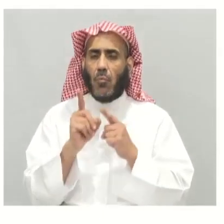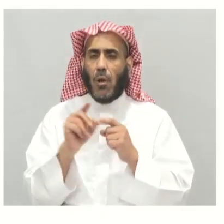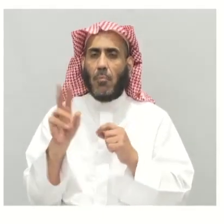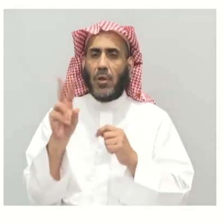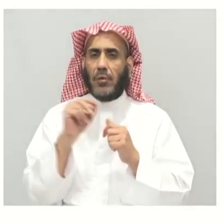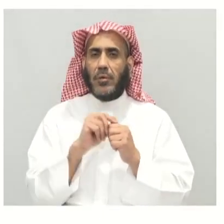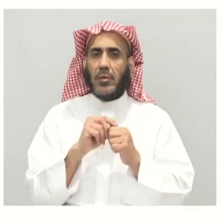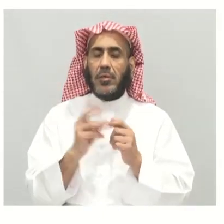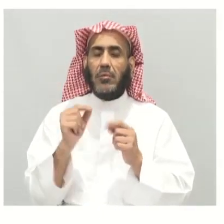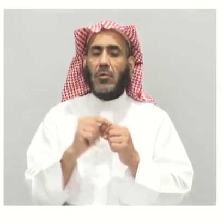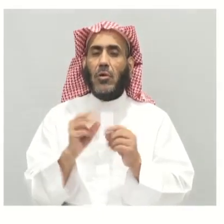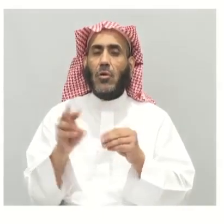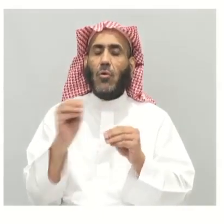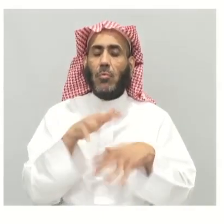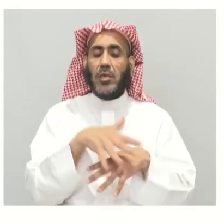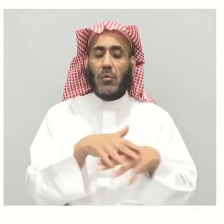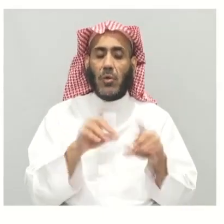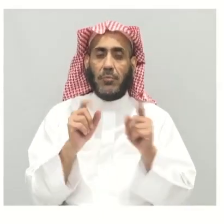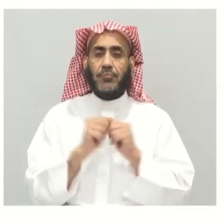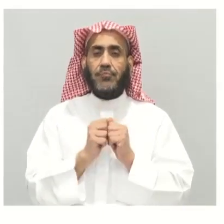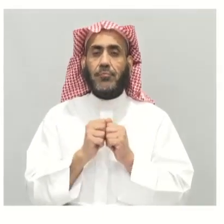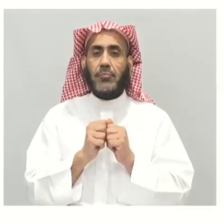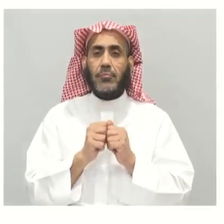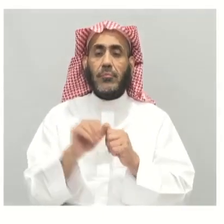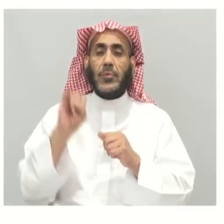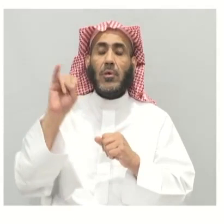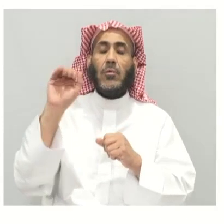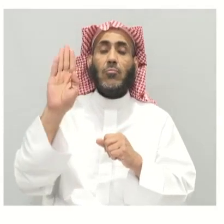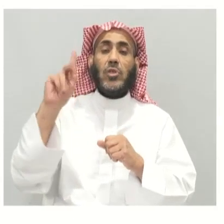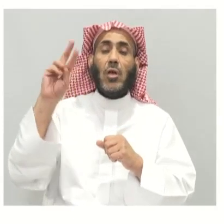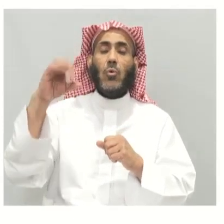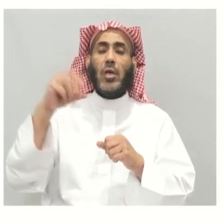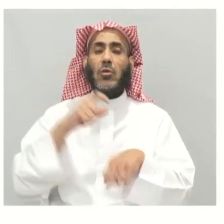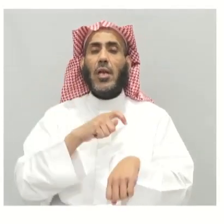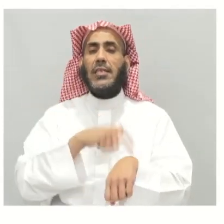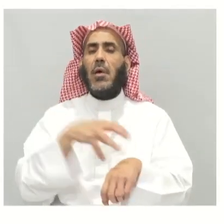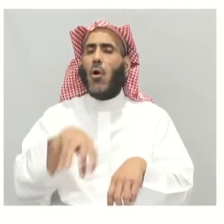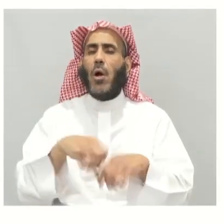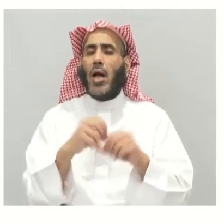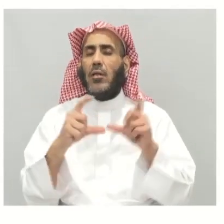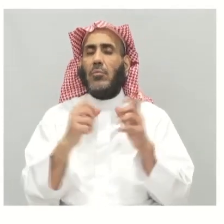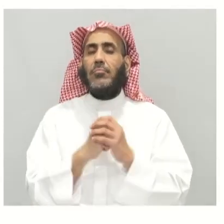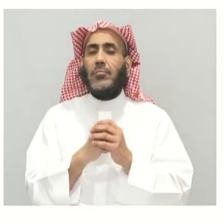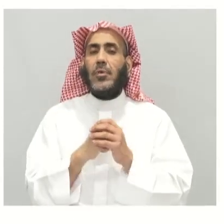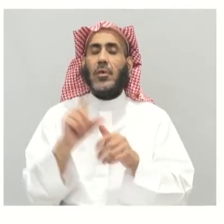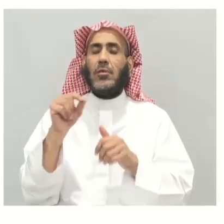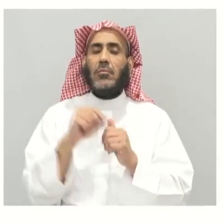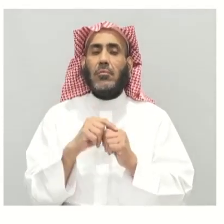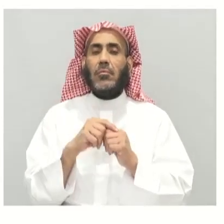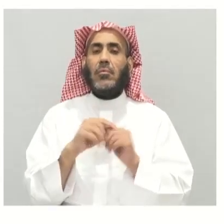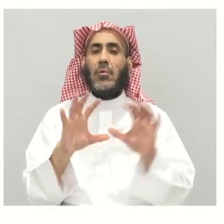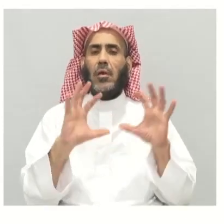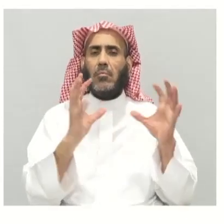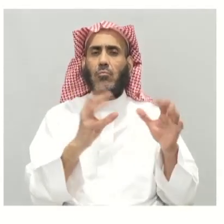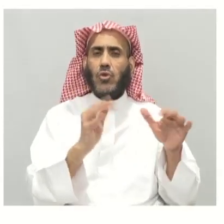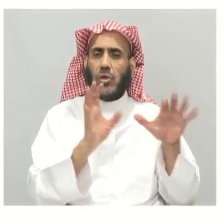المثالين السابقين. أكمل الجدول الآتي: مستودع يدل على زمان أو مكان، أحسنتم، إذن